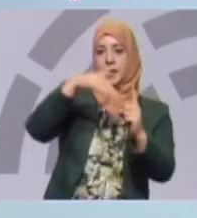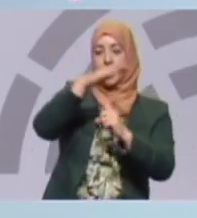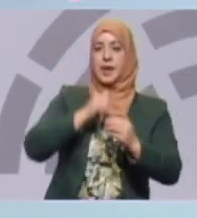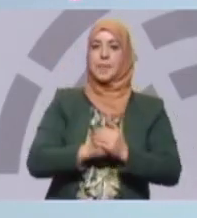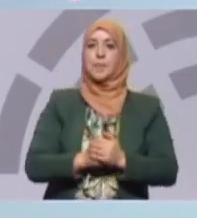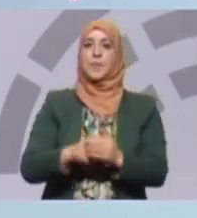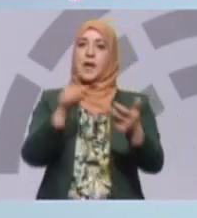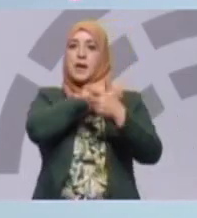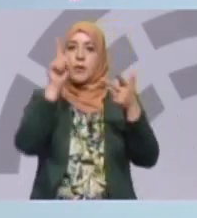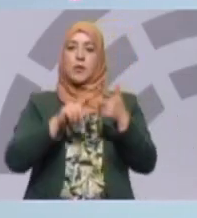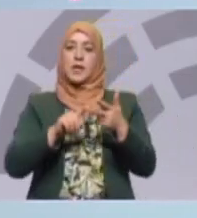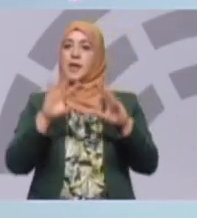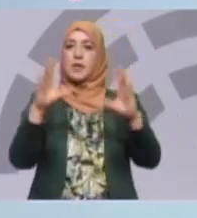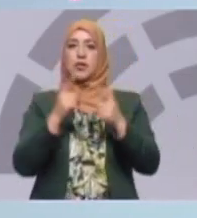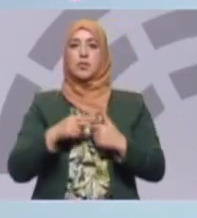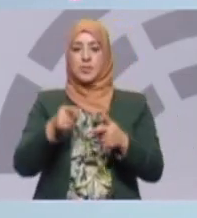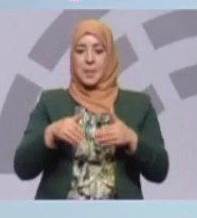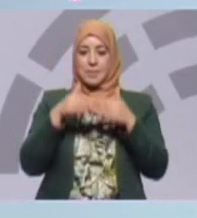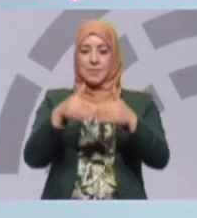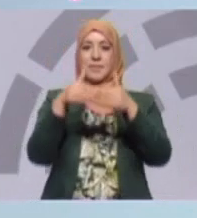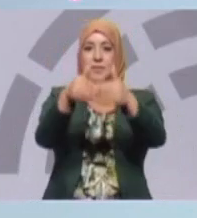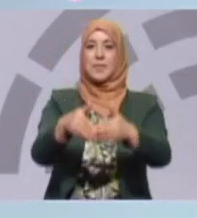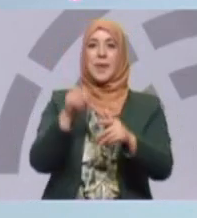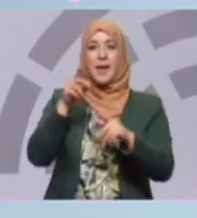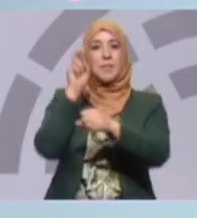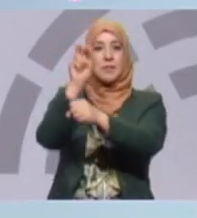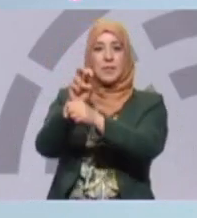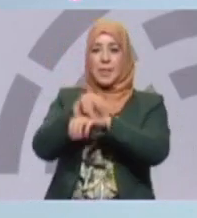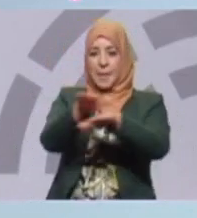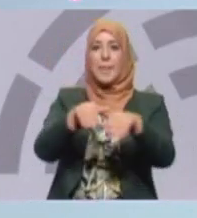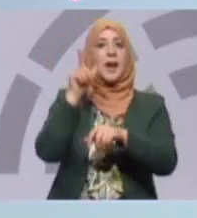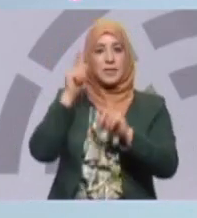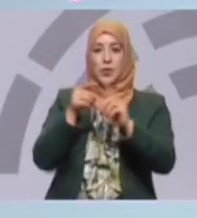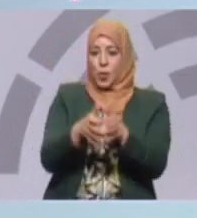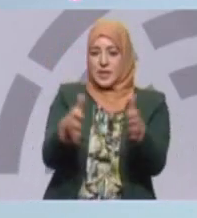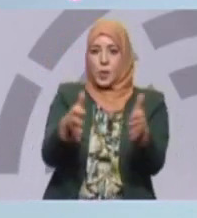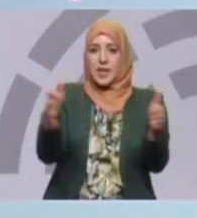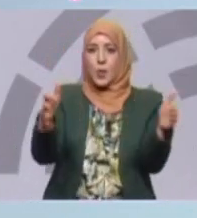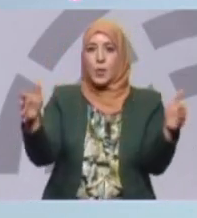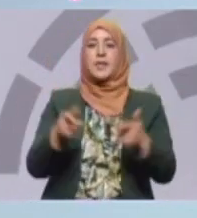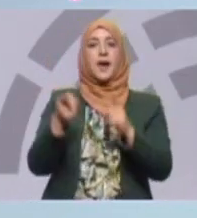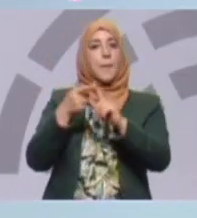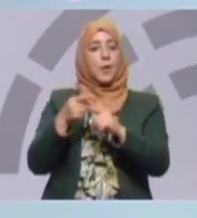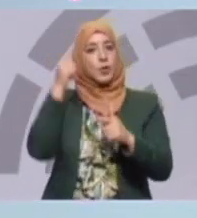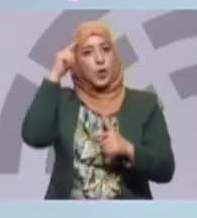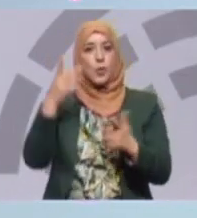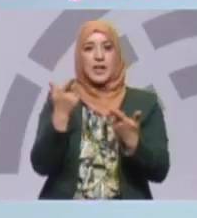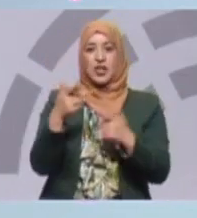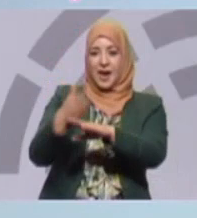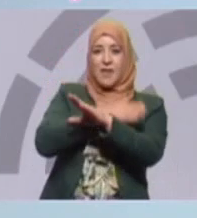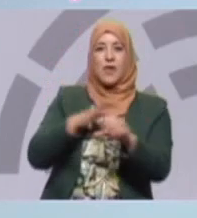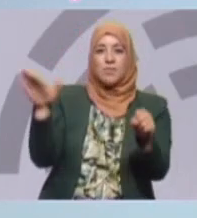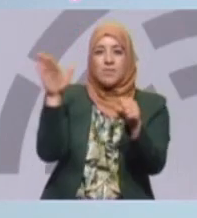النقطه الثالثه تتعلق بموان الصيد البحري بالمعتمديه ثلاثه لابد من توسيعتها جميعا اعتبار انه لم يعد